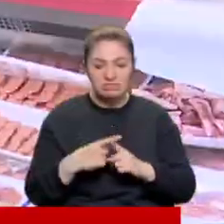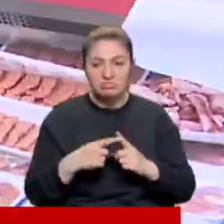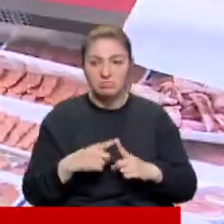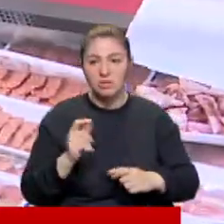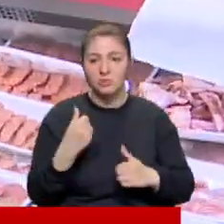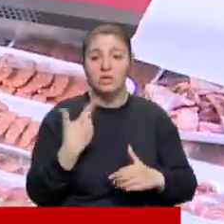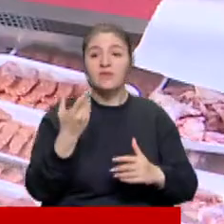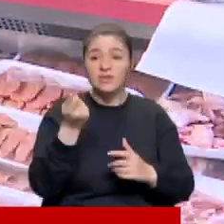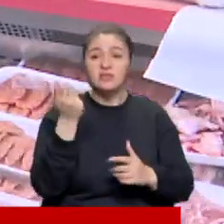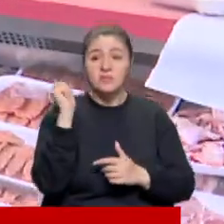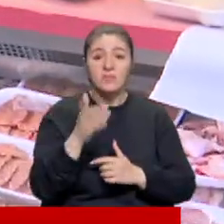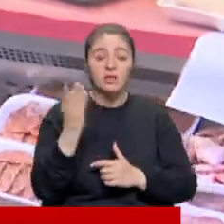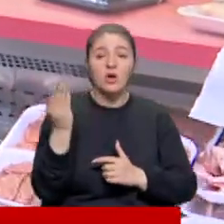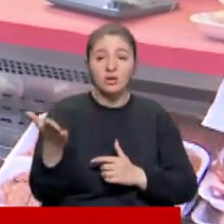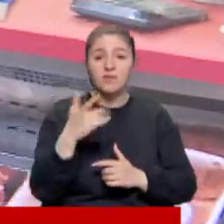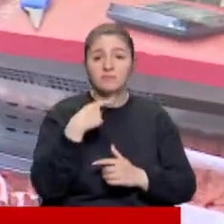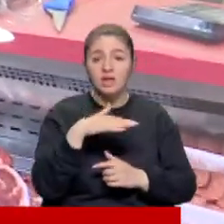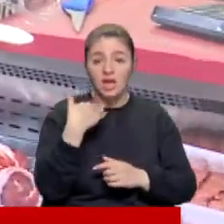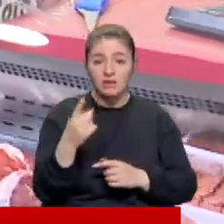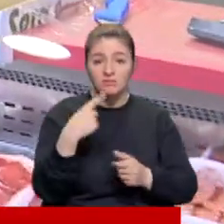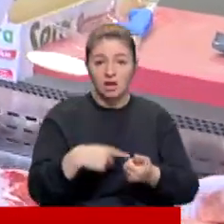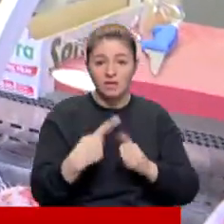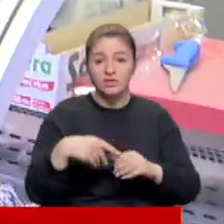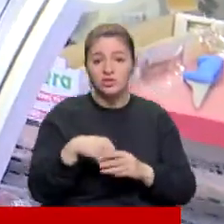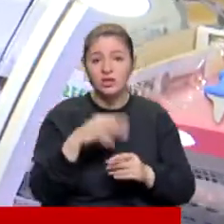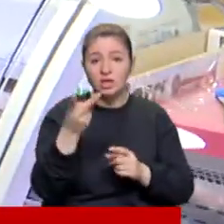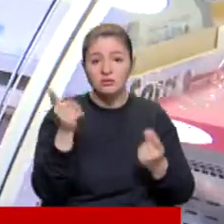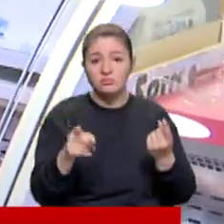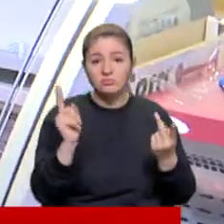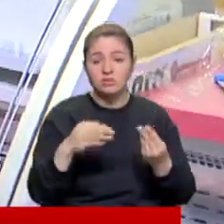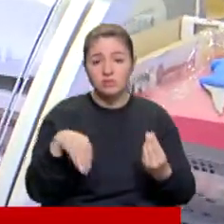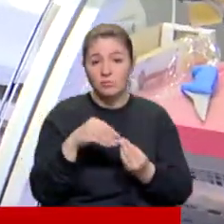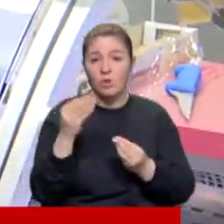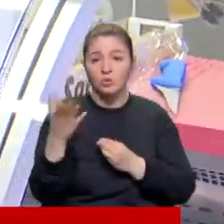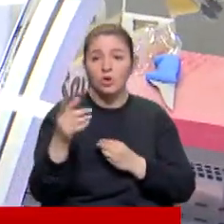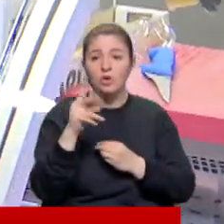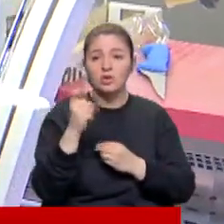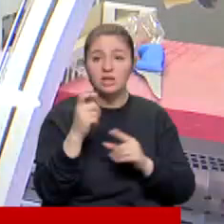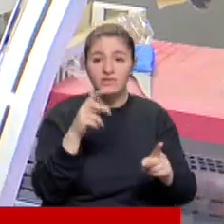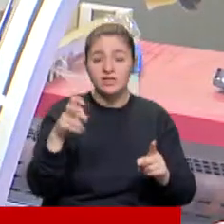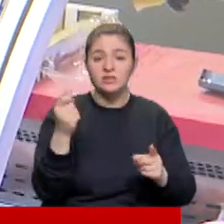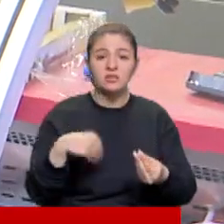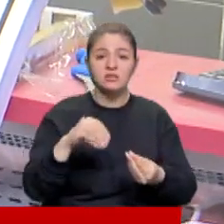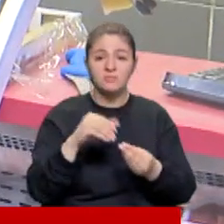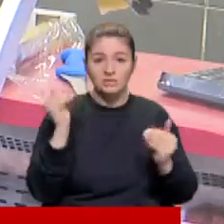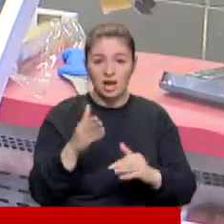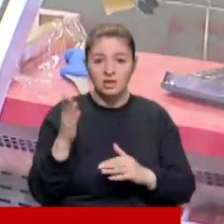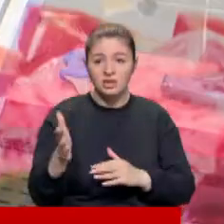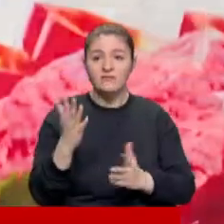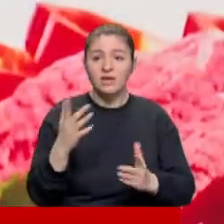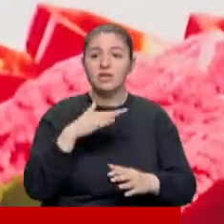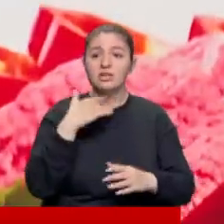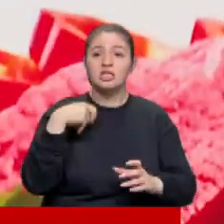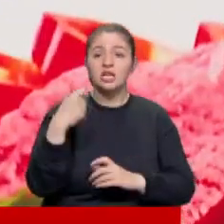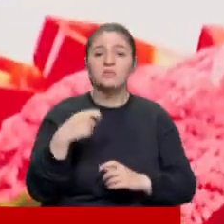yapıyorsun. Fiyatı zaten yüksek olan kırmızı et bir hafta içinde 2 kez zamlandı. 12 lira ve 8 lira zam geldi.